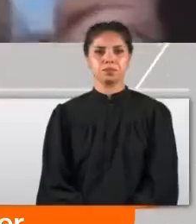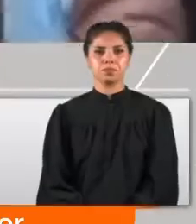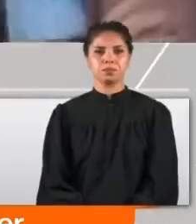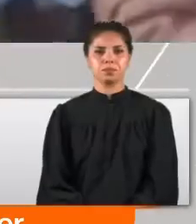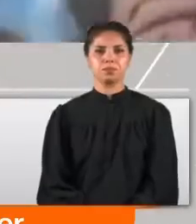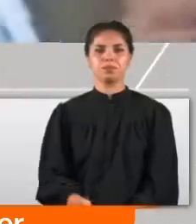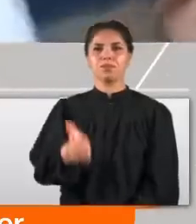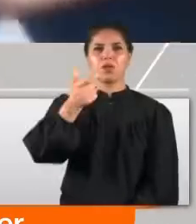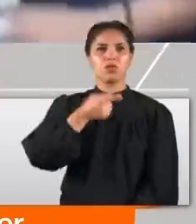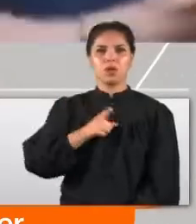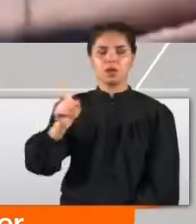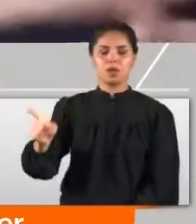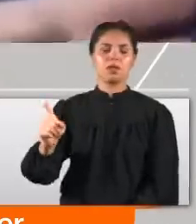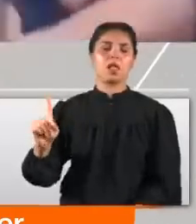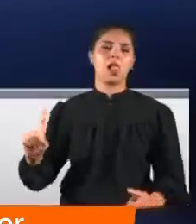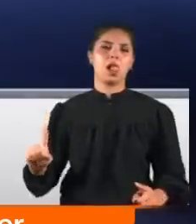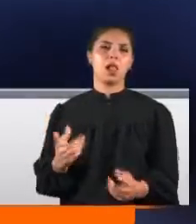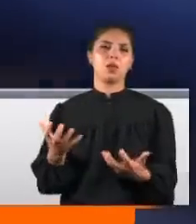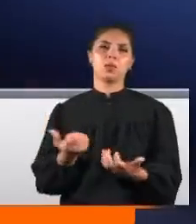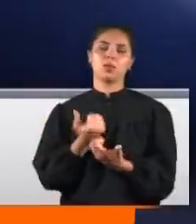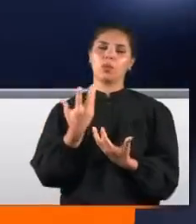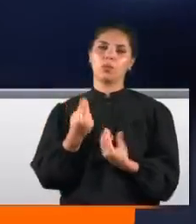Ancak başkan adayı hayata tutunamadı.